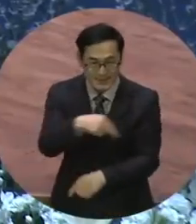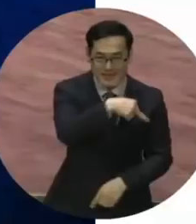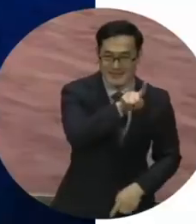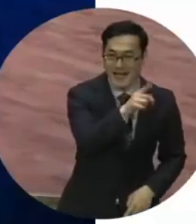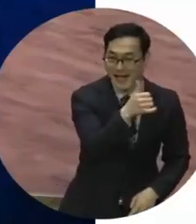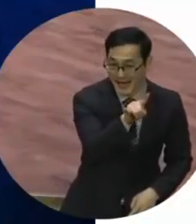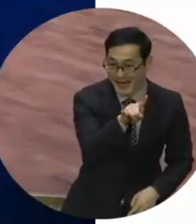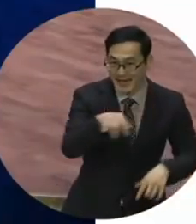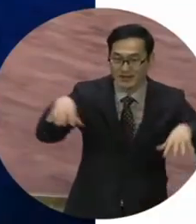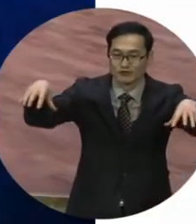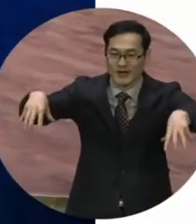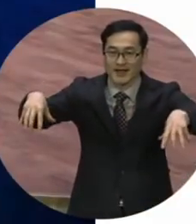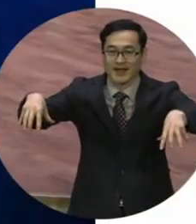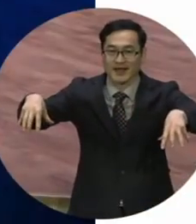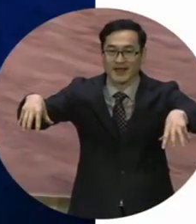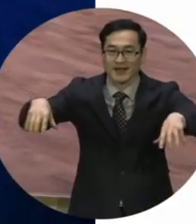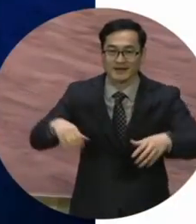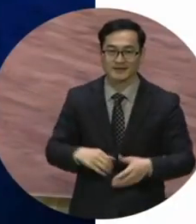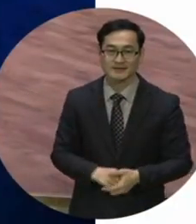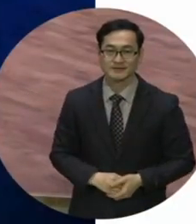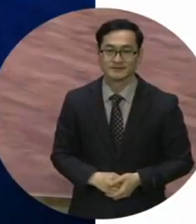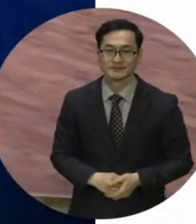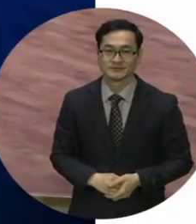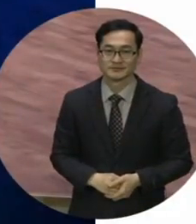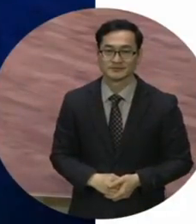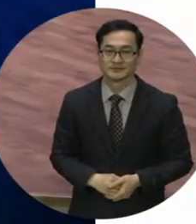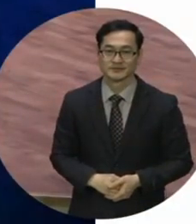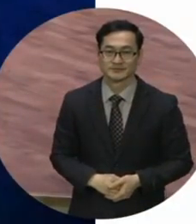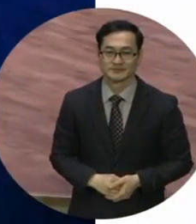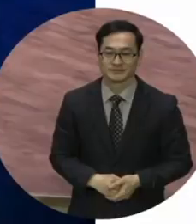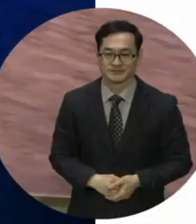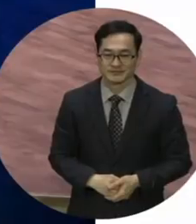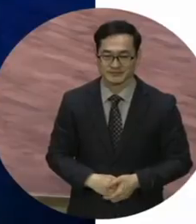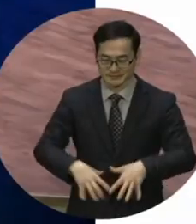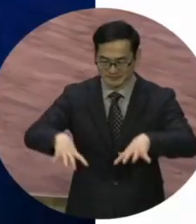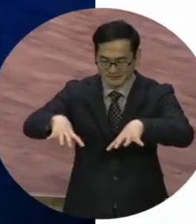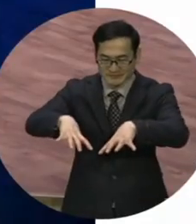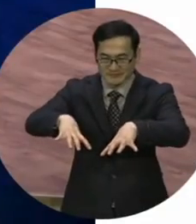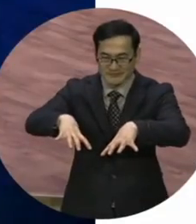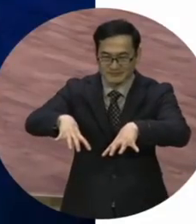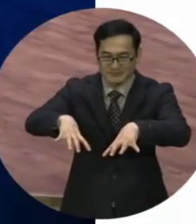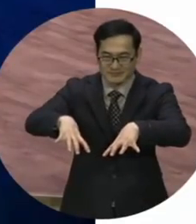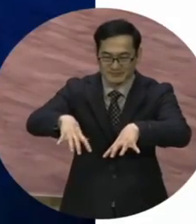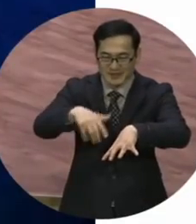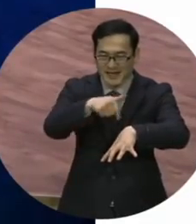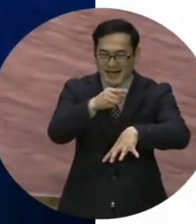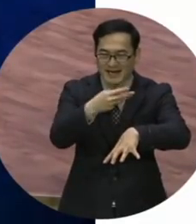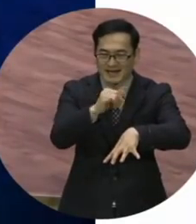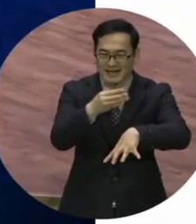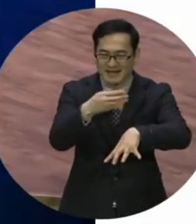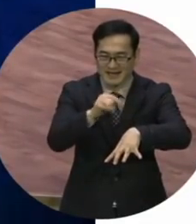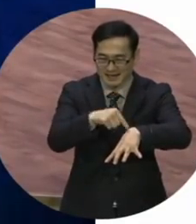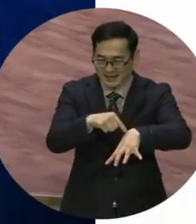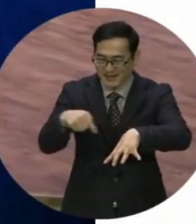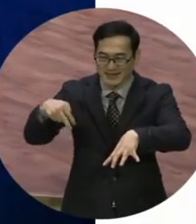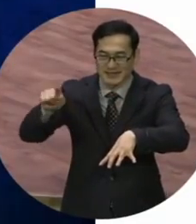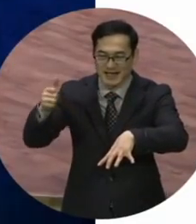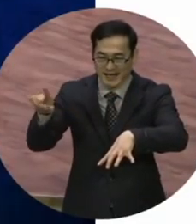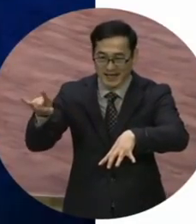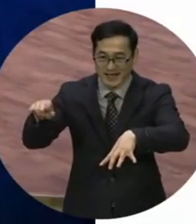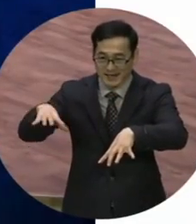화면 한번 띄워보세요. 저렇게 있어요. 바다가 두 개가 딱 붙어 있어요. 하나 붙어 있는데 하나는 갈릴리 바다고 하나는 사해